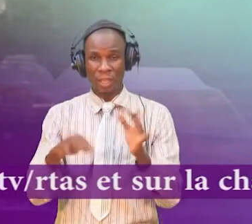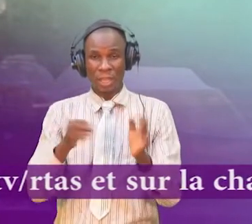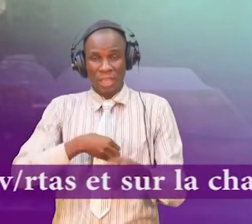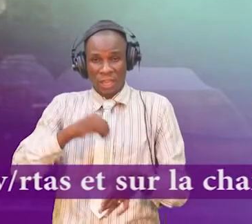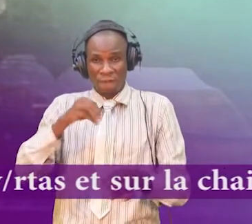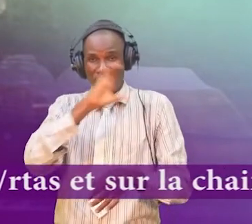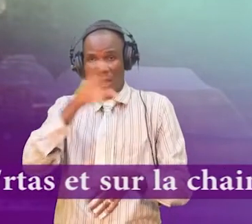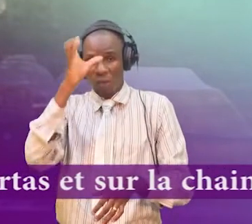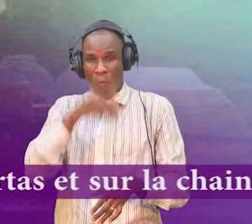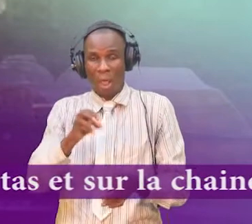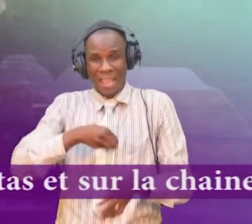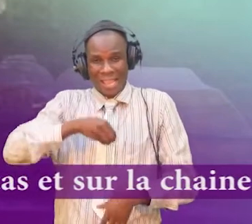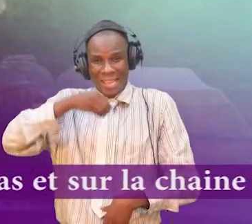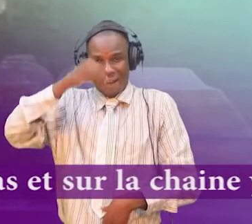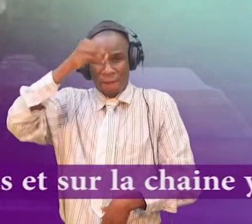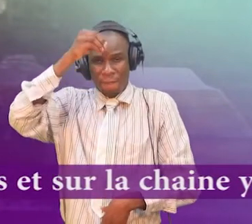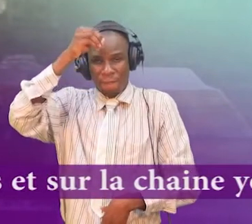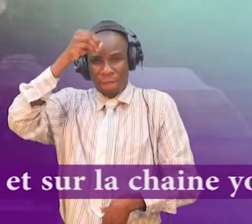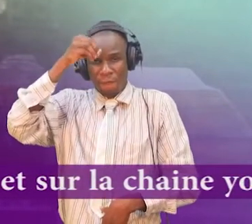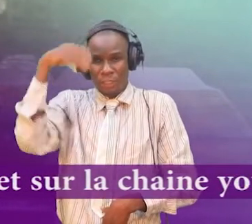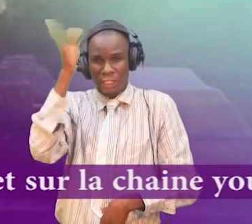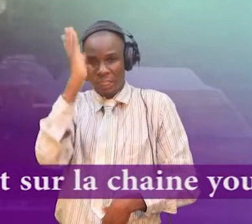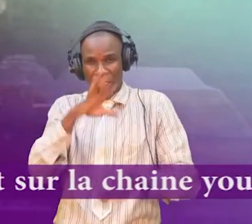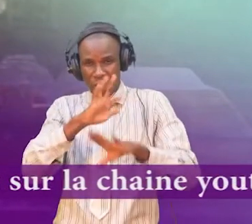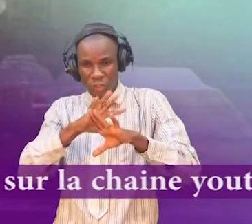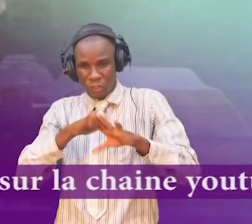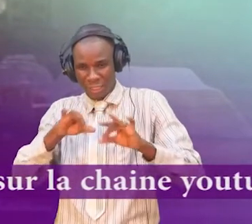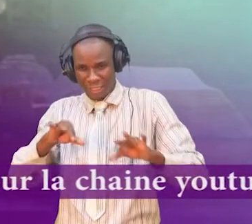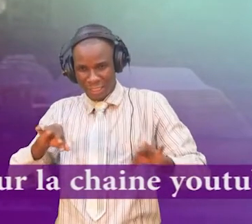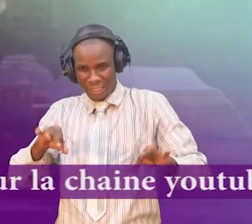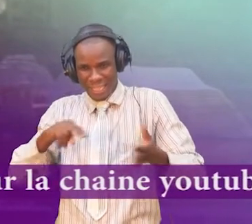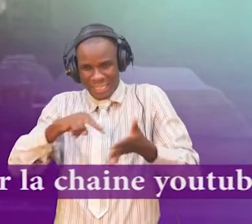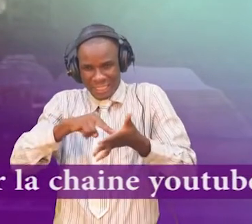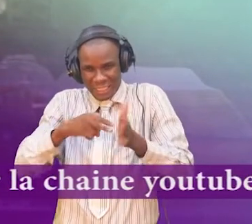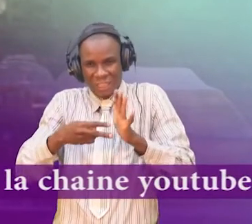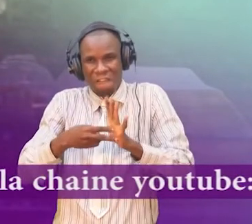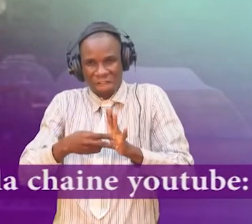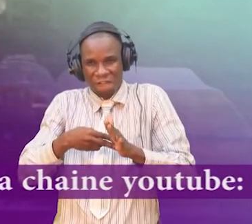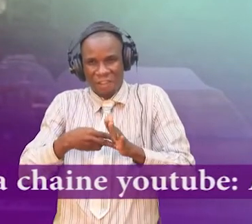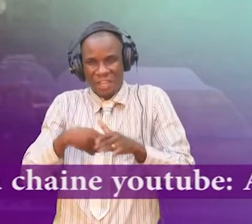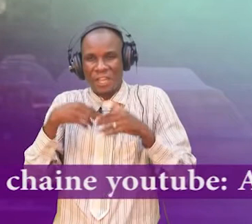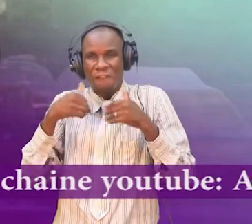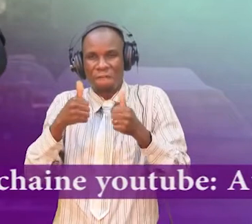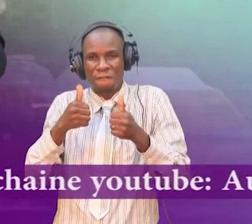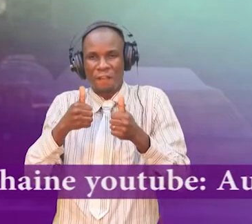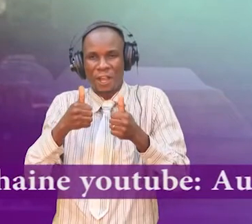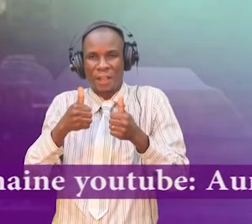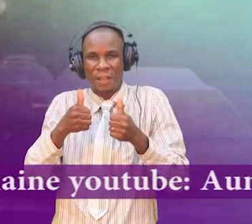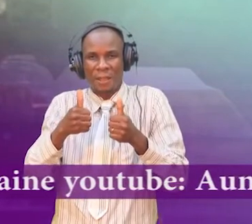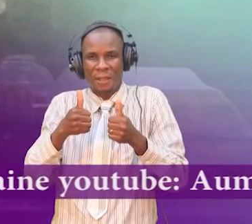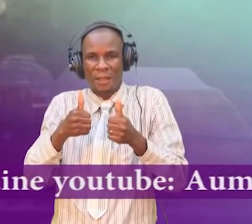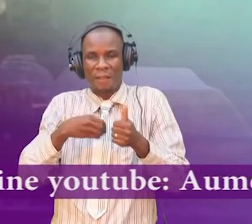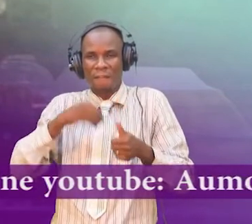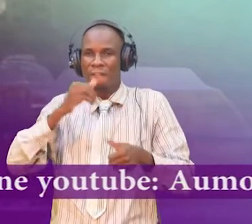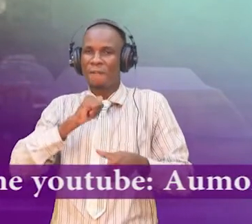Ezali penza na pepelete komona na kati ya ekulusu oyo Nzambe akokisi pona biso. Nzoka nde toyeba